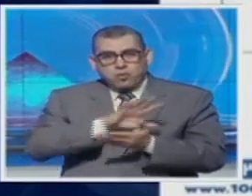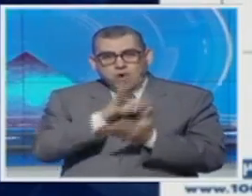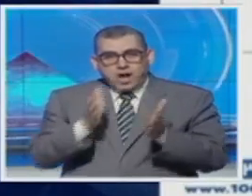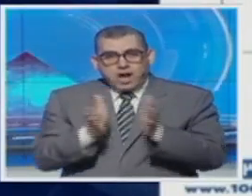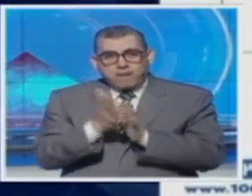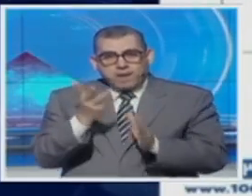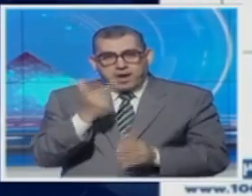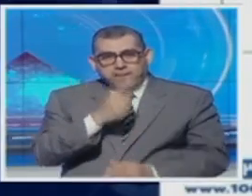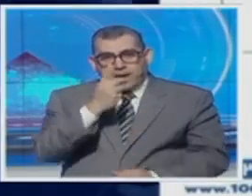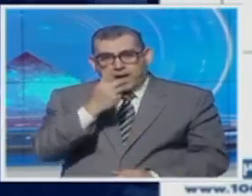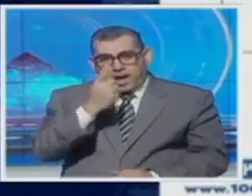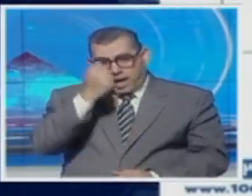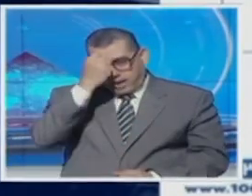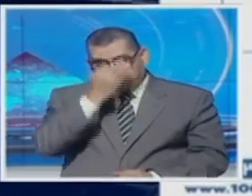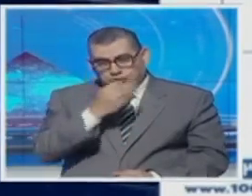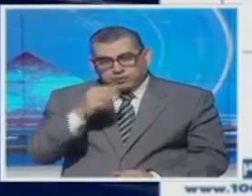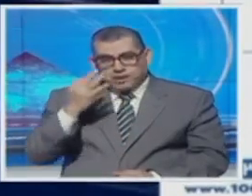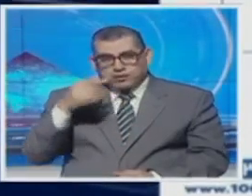ل